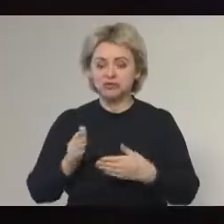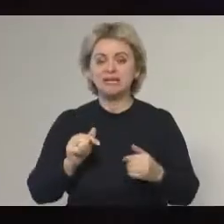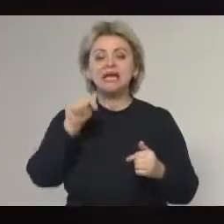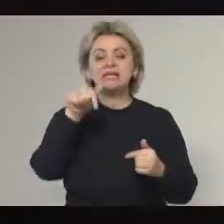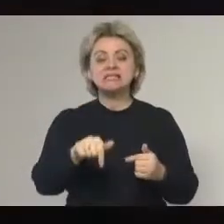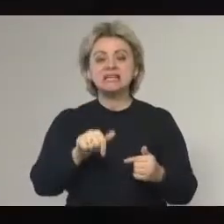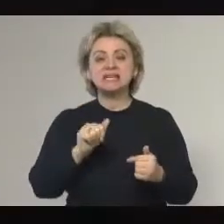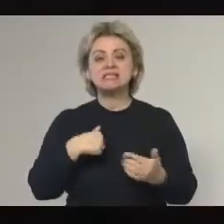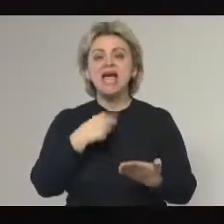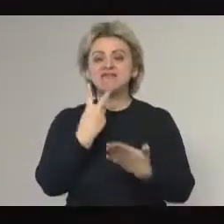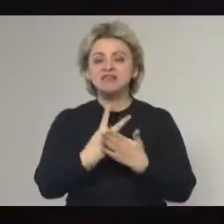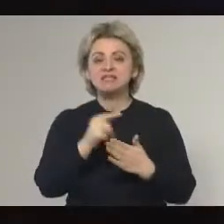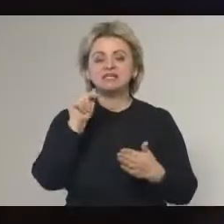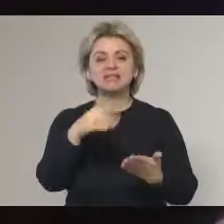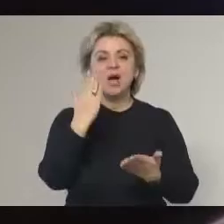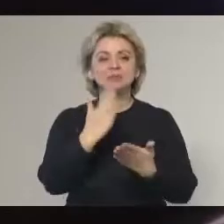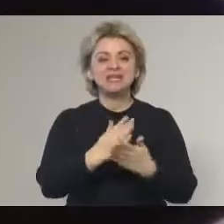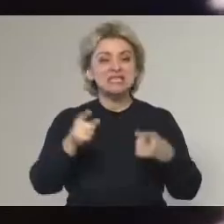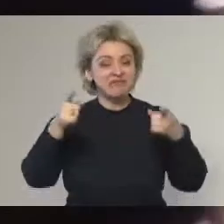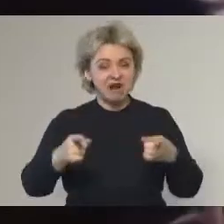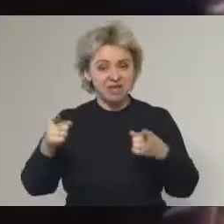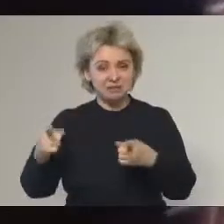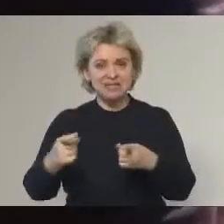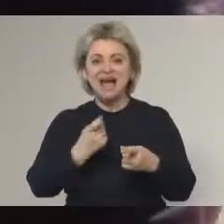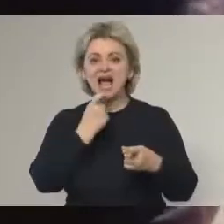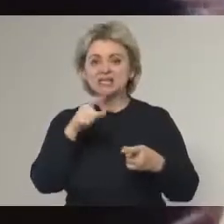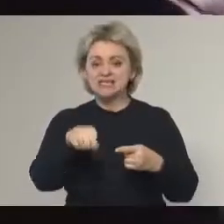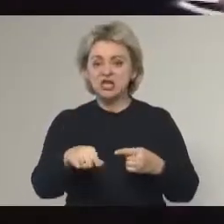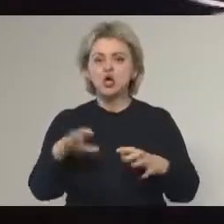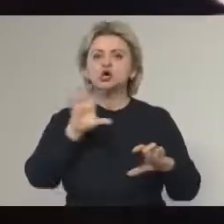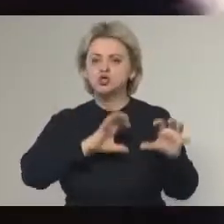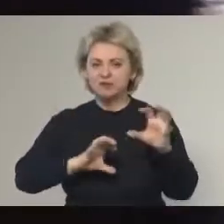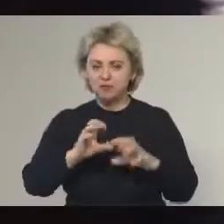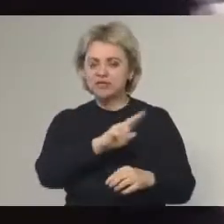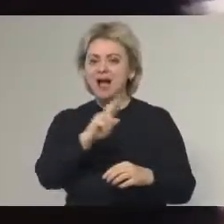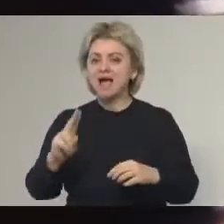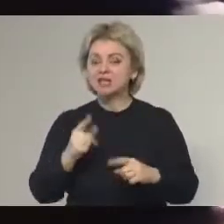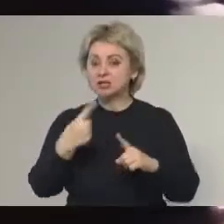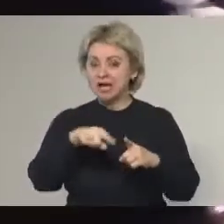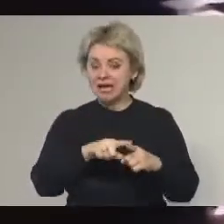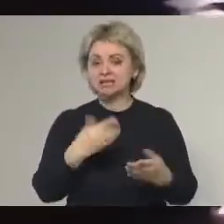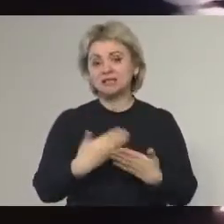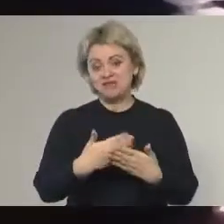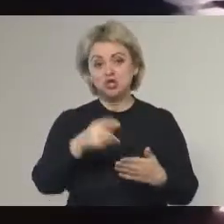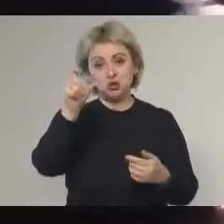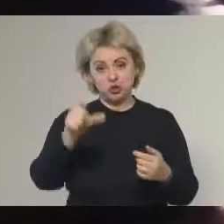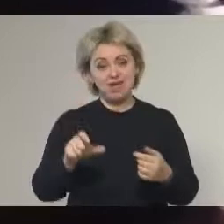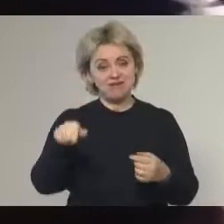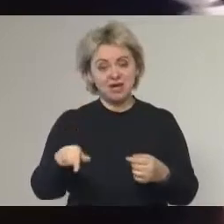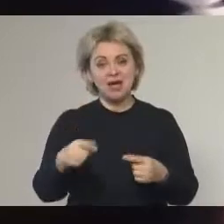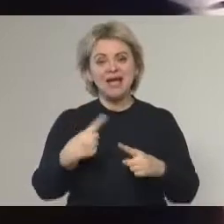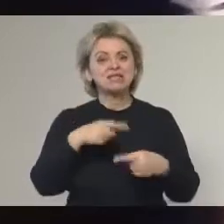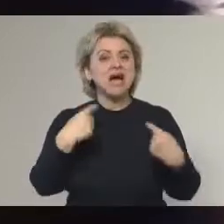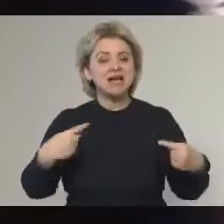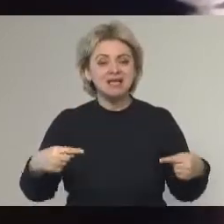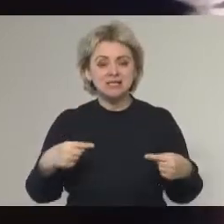Здесь я видел, там есть фрагменты костей вот животных какие-то, а где-то, видимо, человеческие. Причем это